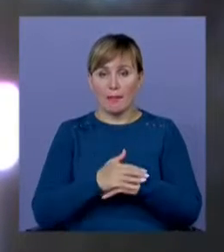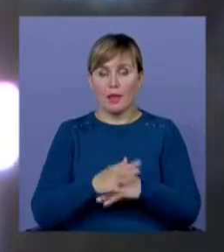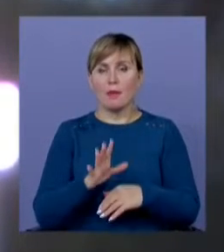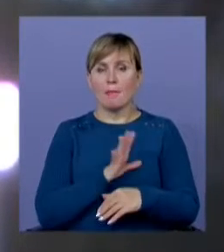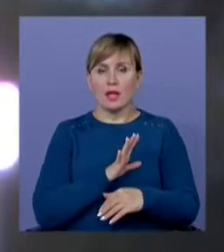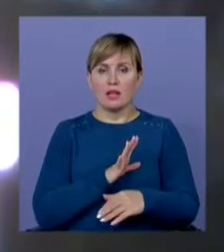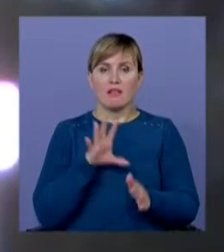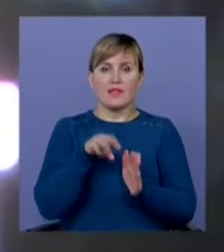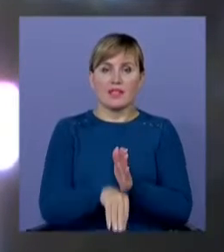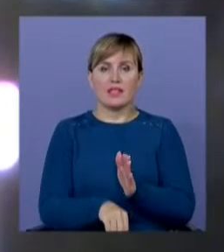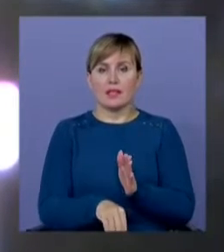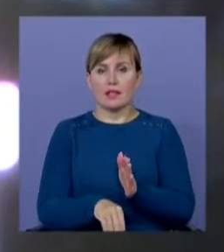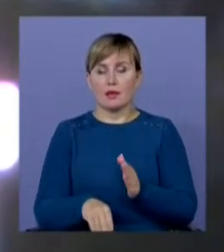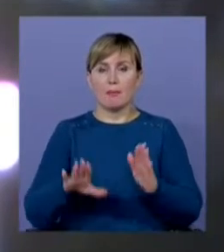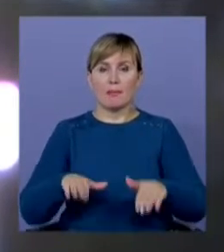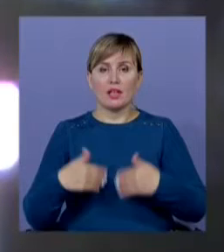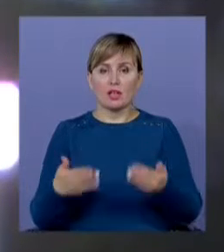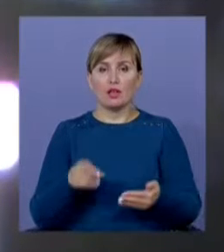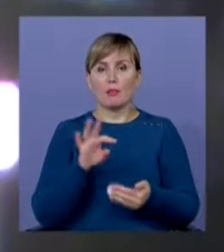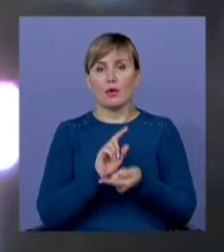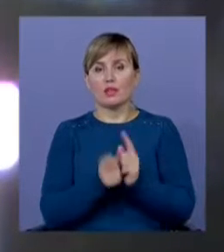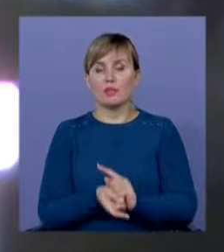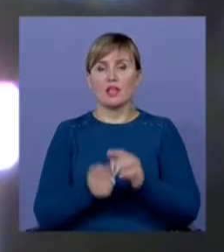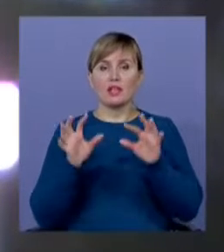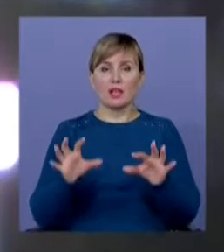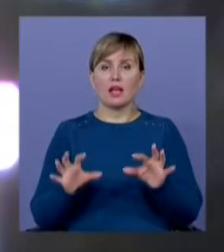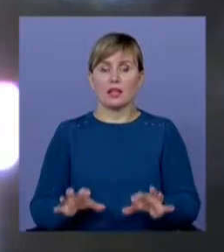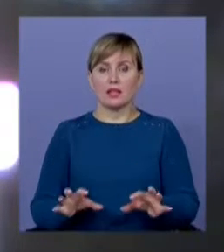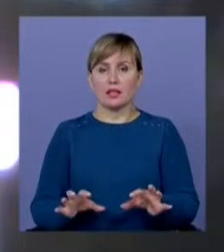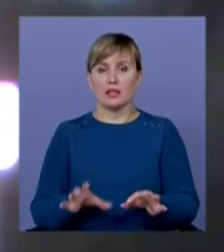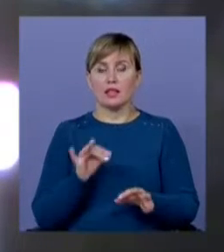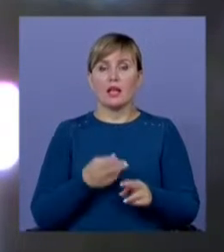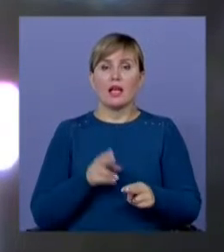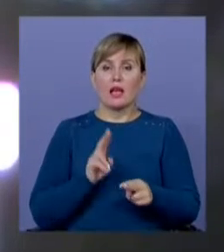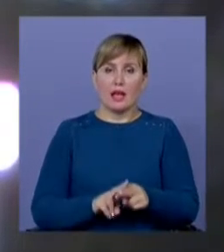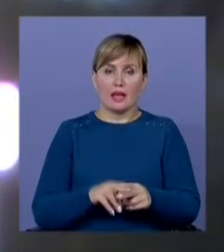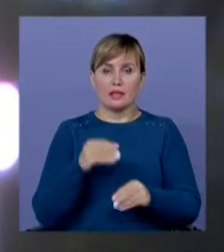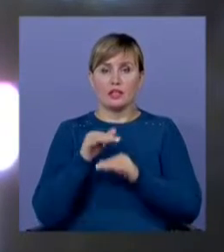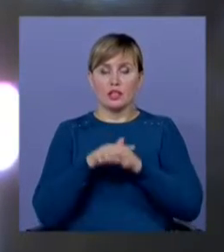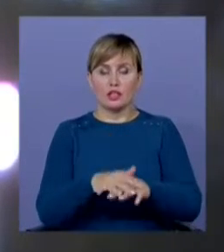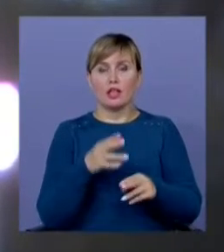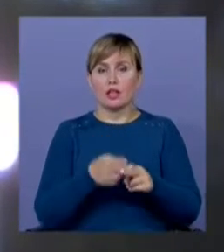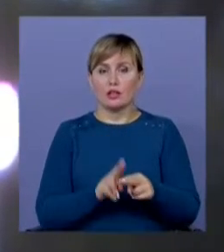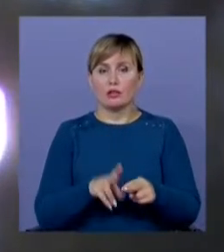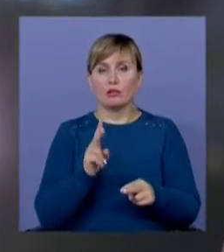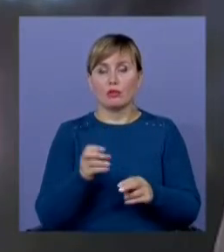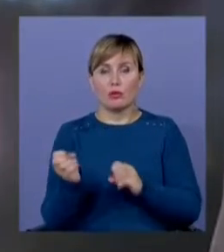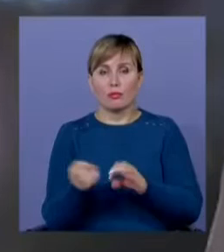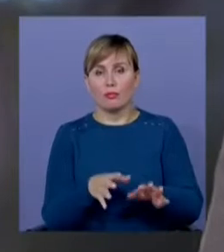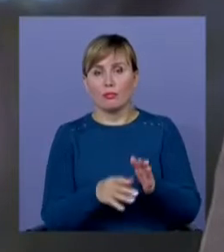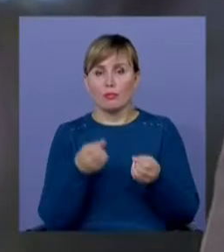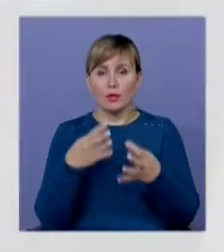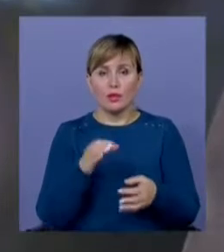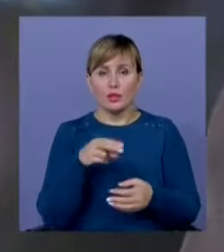были внесены предложения по изменению законодательства. И эти начисления для тех, кто сливает просто в септик, они